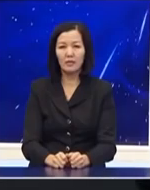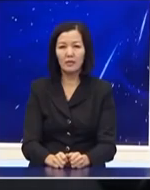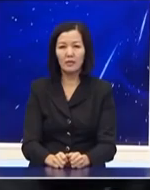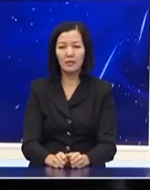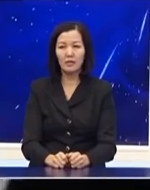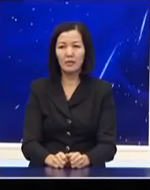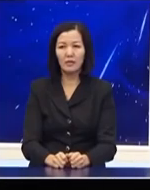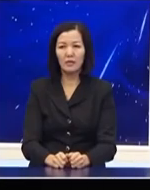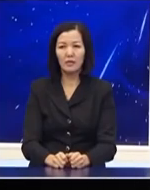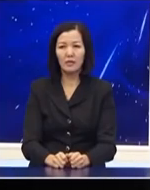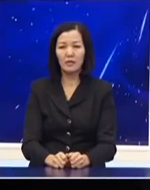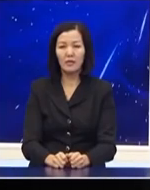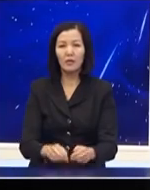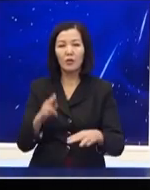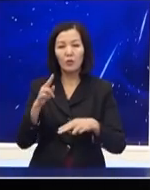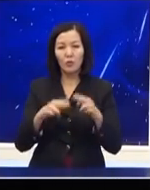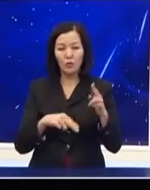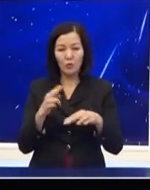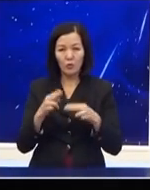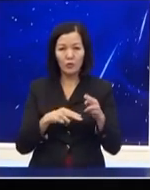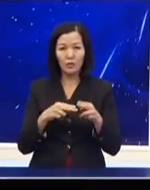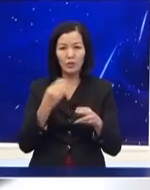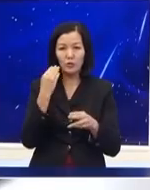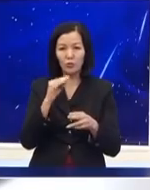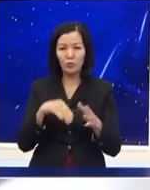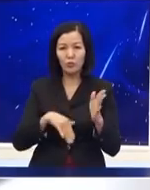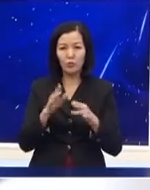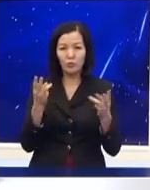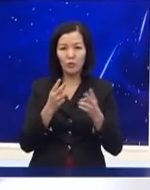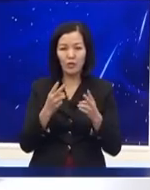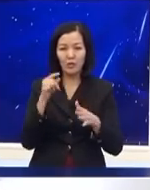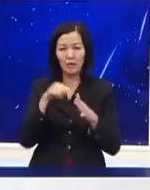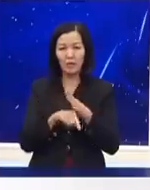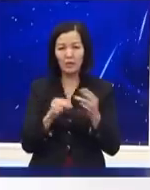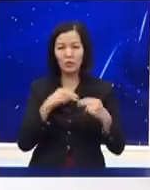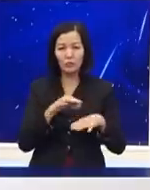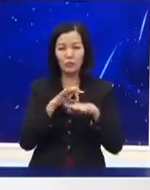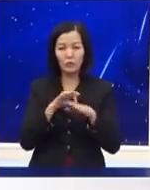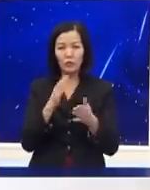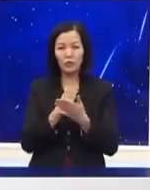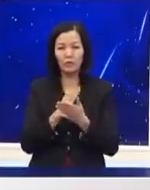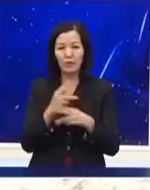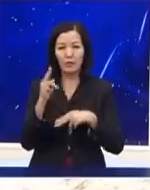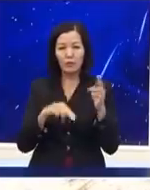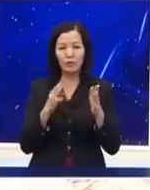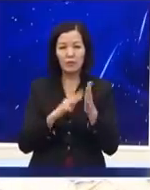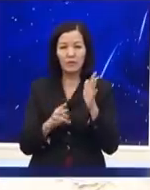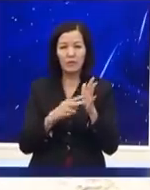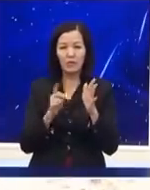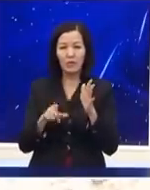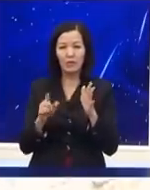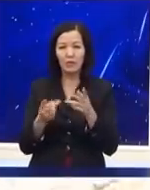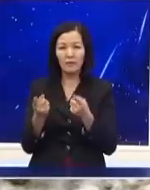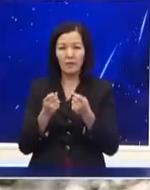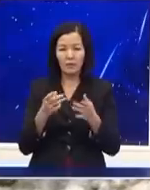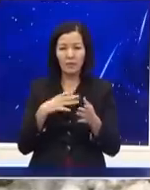начинайте штрафные санкции ему дать. Да, так и будем делать. Но качественно делать. Ғимарат ішінде қазір қызу жұмыс жүріп жатыр. Құрылысына 87 адам тартылған.